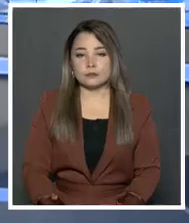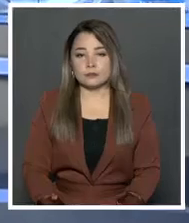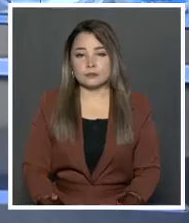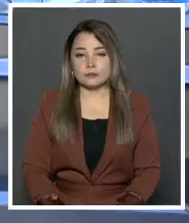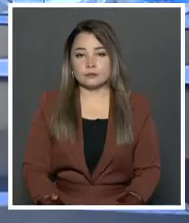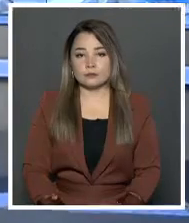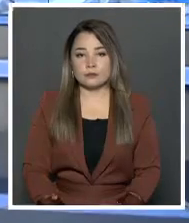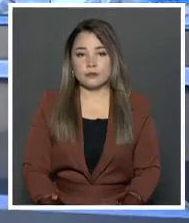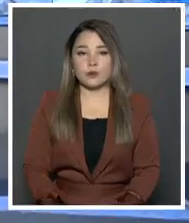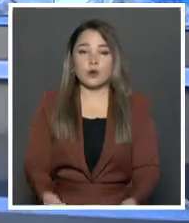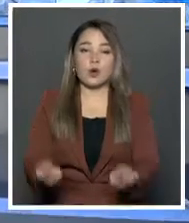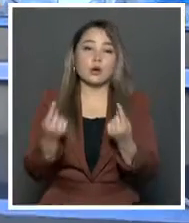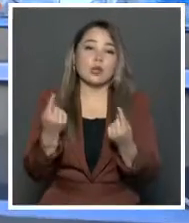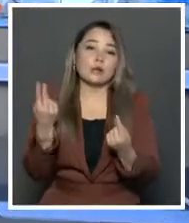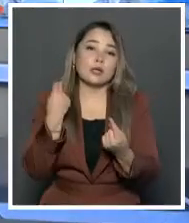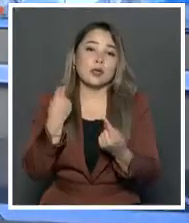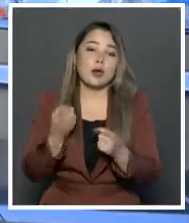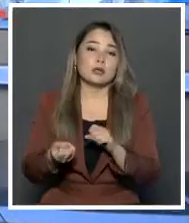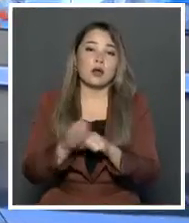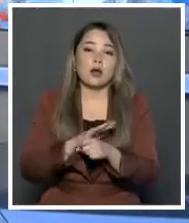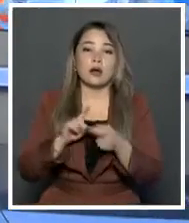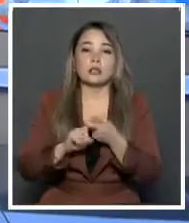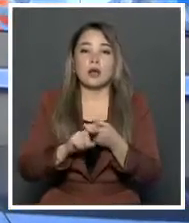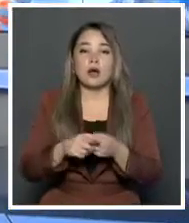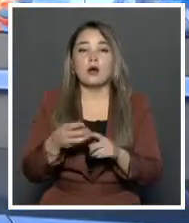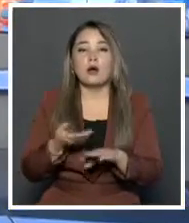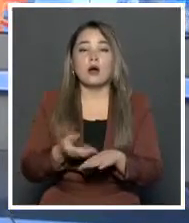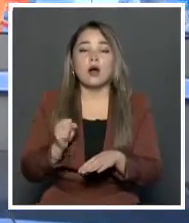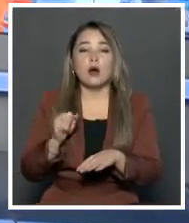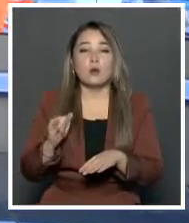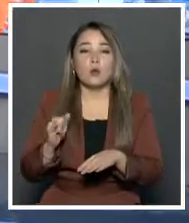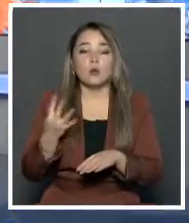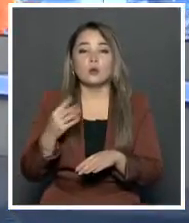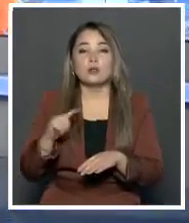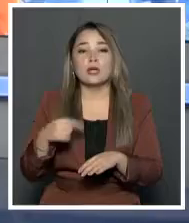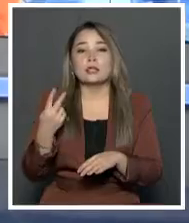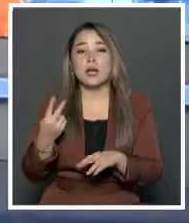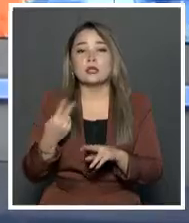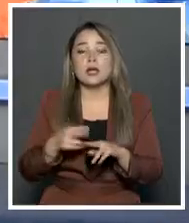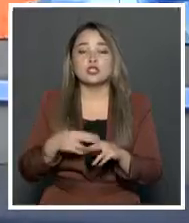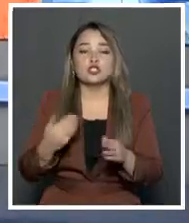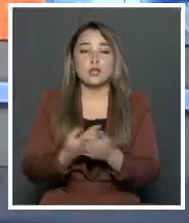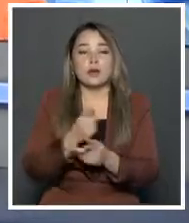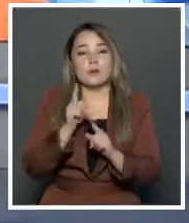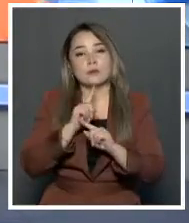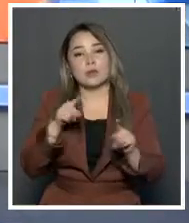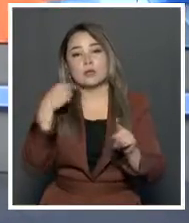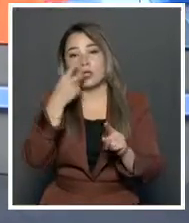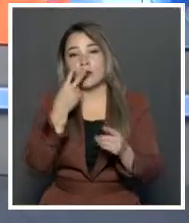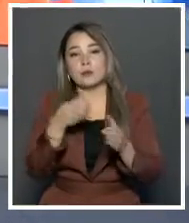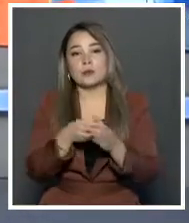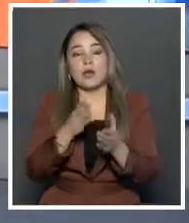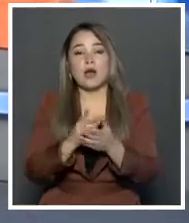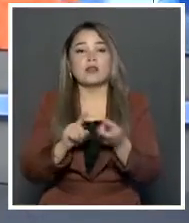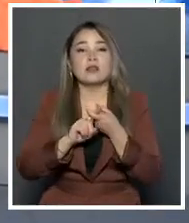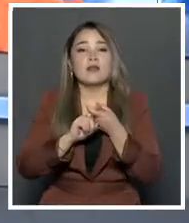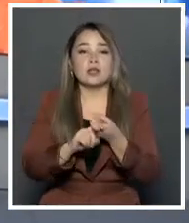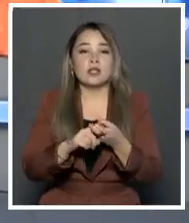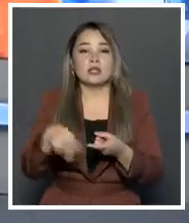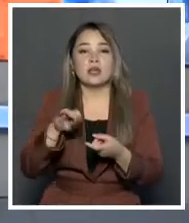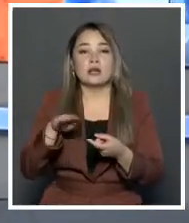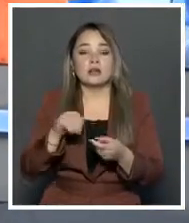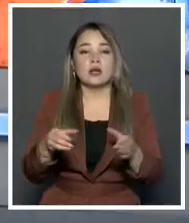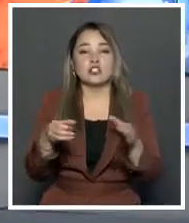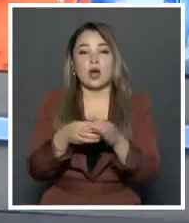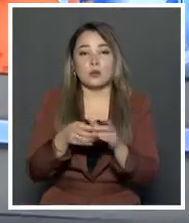жағынан бірер хабар. Ұлыбританияда коронавирустың ауы 4-2 деп аталған жаңа түрі пайда болды. Инфекция дельта штамның